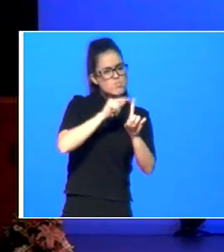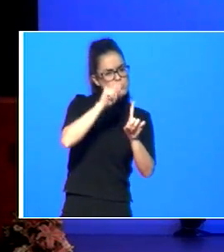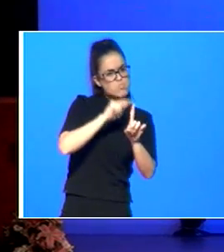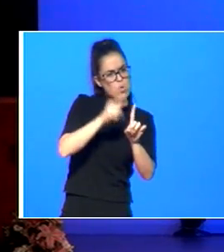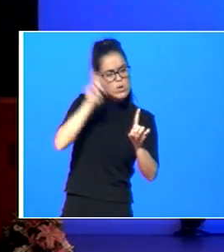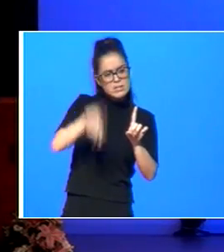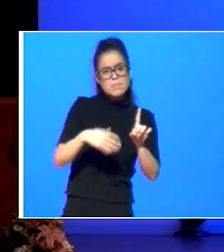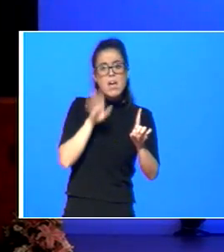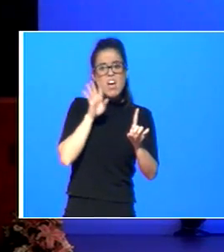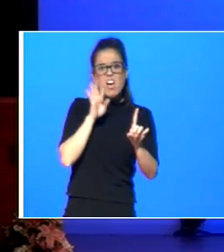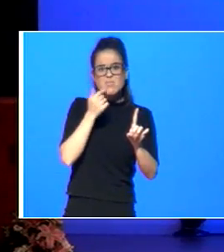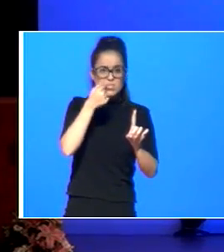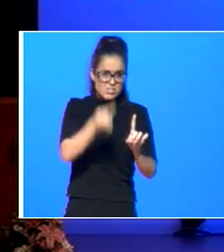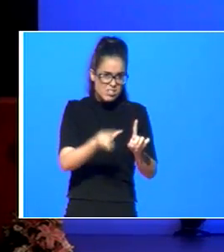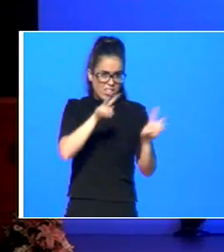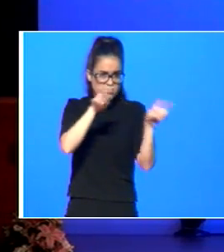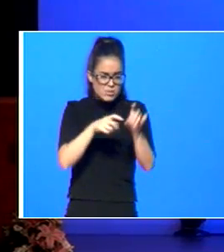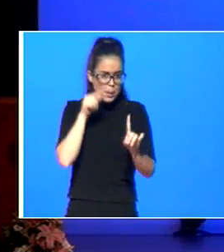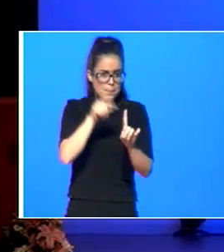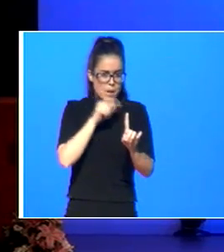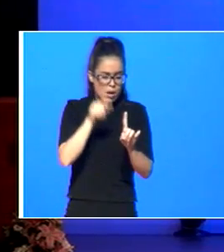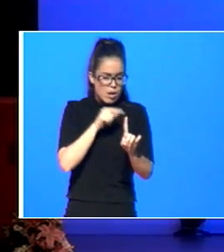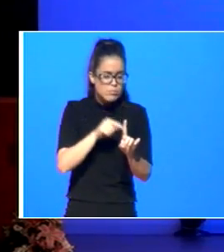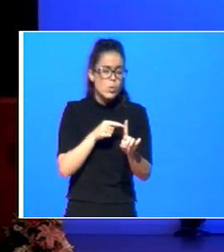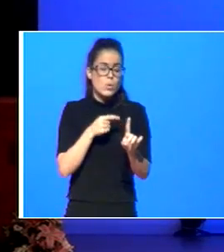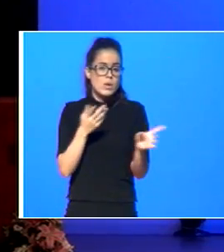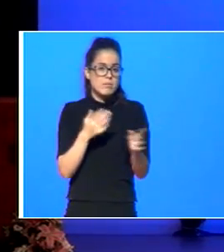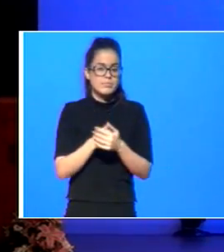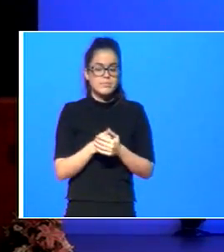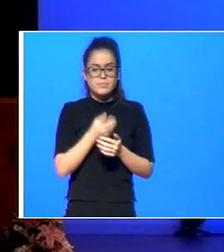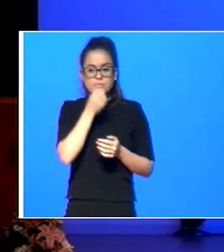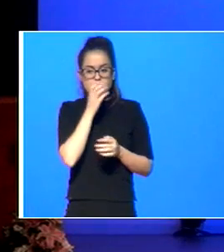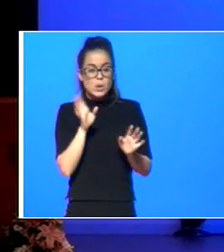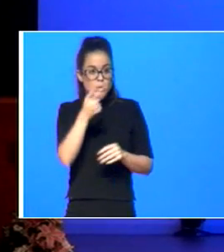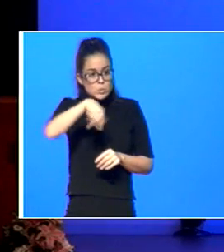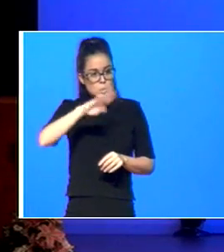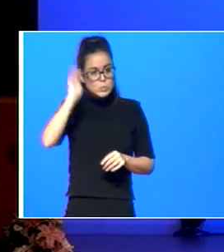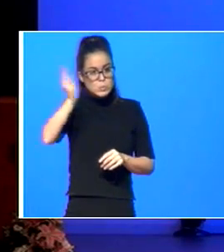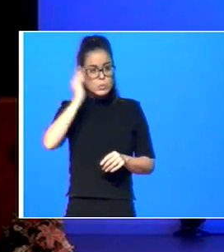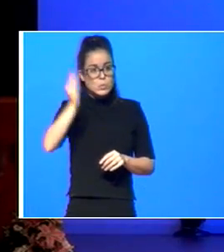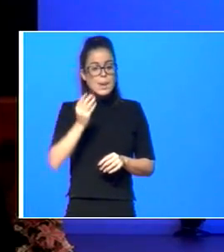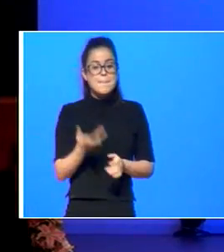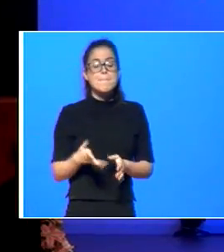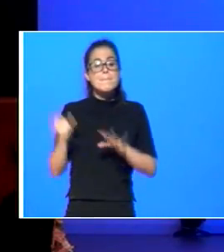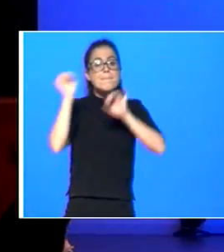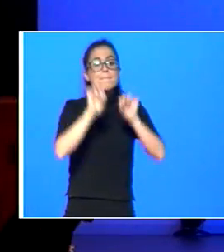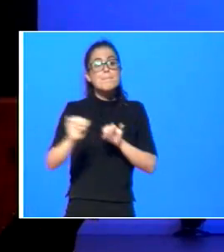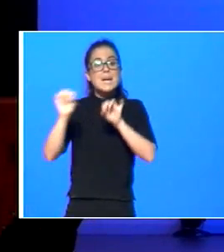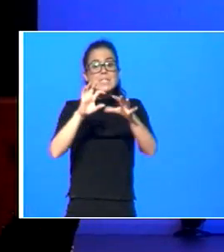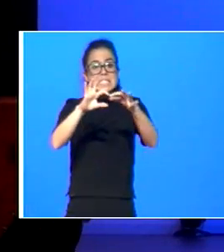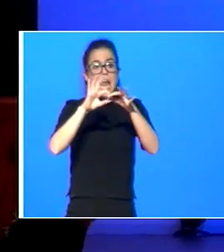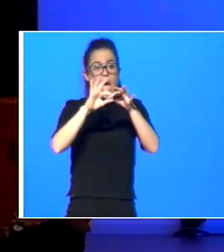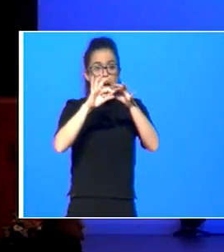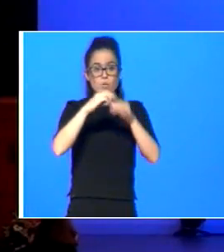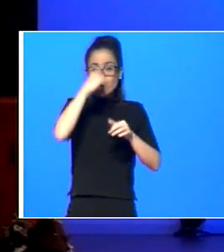ez momentu batek urten dau edo gazte batek esaten ba berari bullying egi utzela, bueno, ba guk pentsatzen dugu babes lagunen bitartez ero, figura